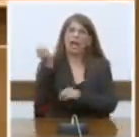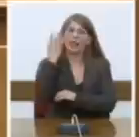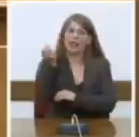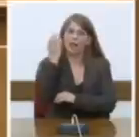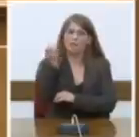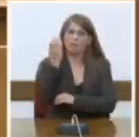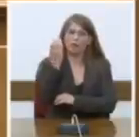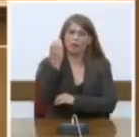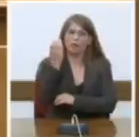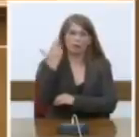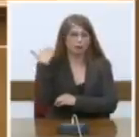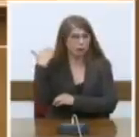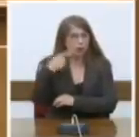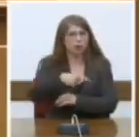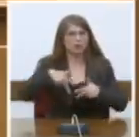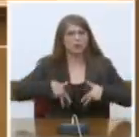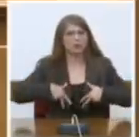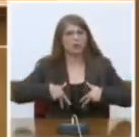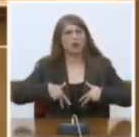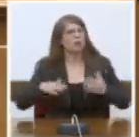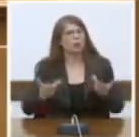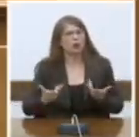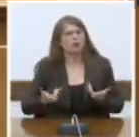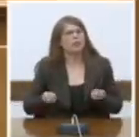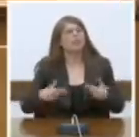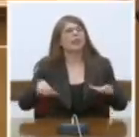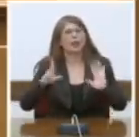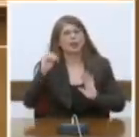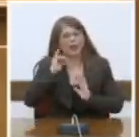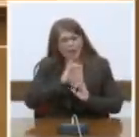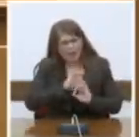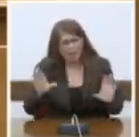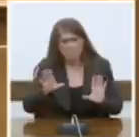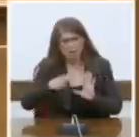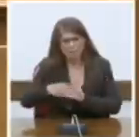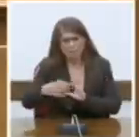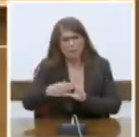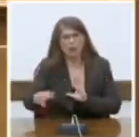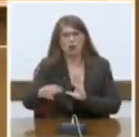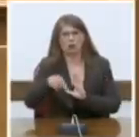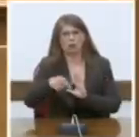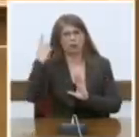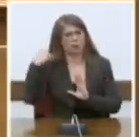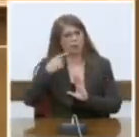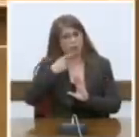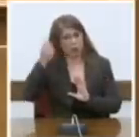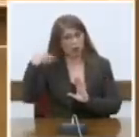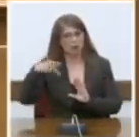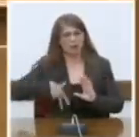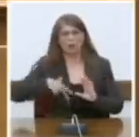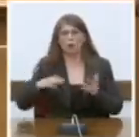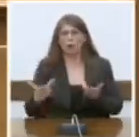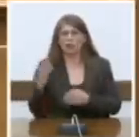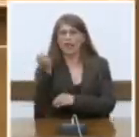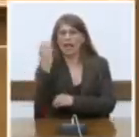την προηγούμενη κυβέρνηση? Πότε δεν έγινε καμία πρόσληψη μόνιμου προσωπικού, αν όχι με την προηγούμενη κυβέρνηση? Πότε μπήκανε τα